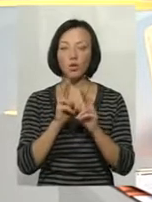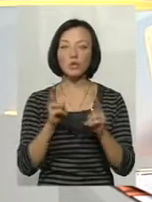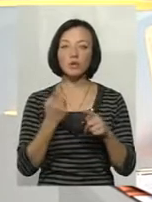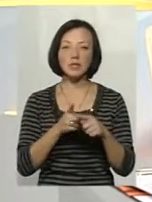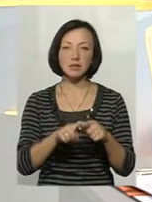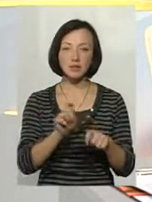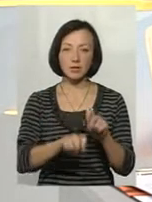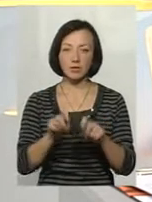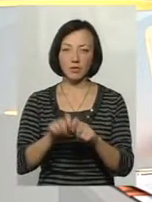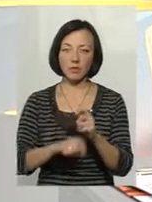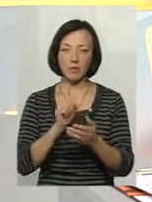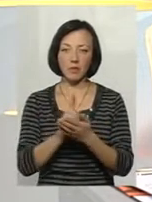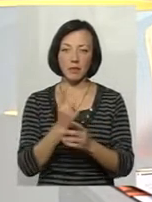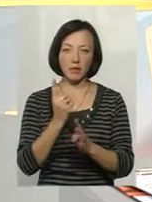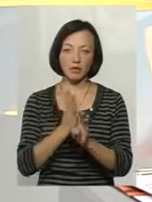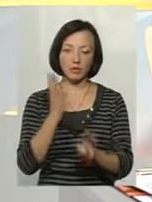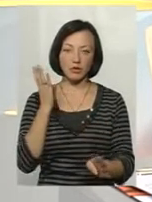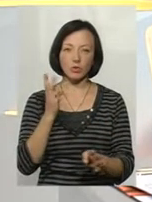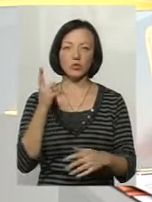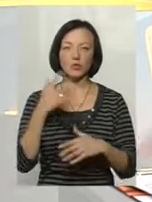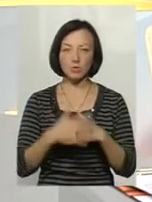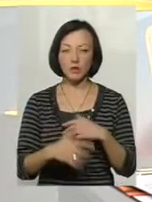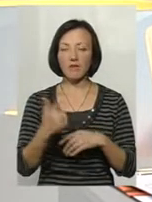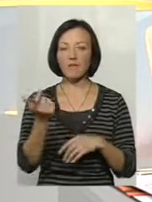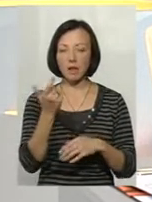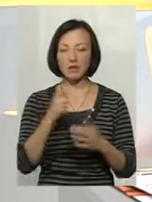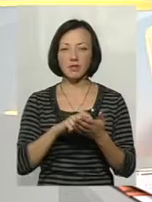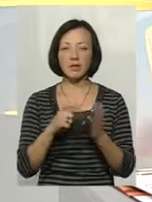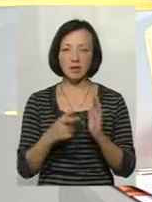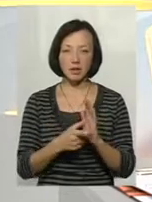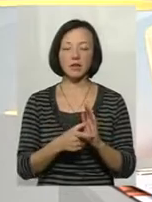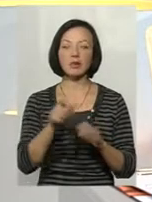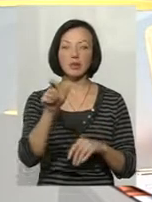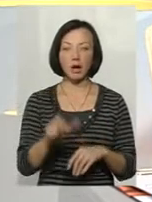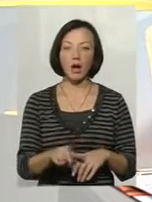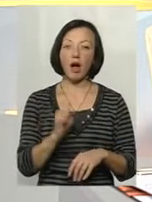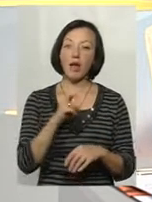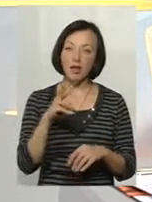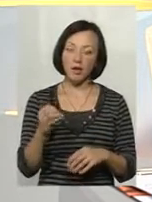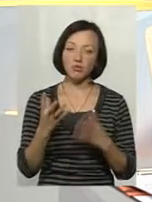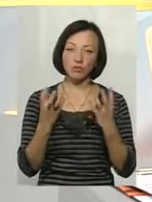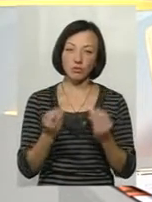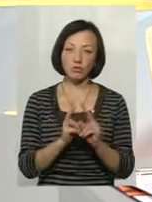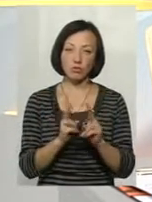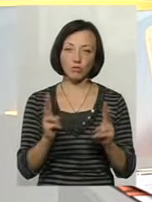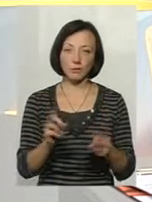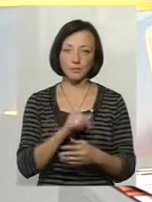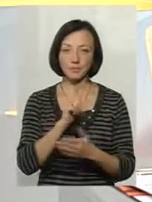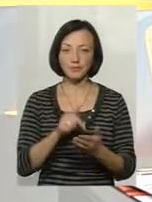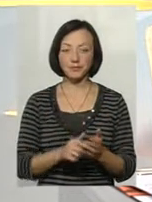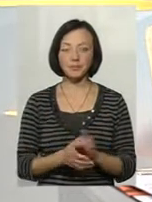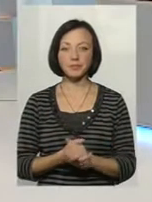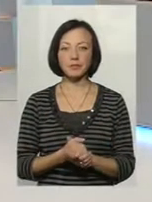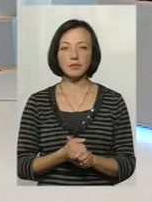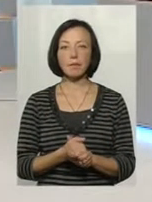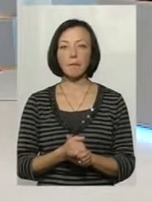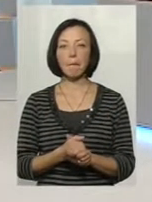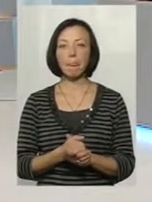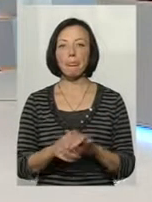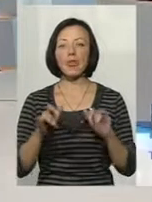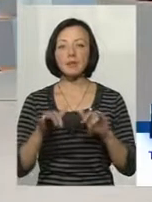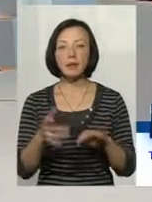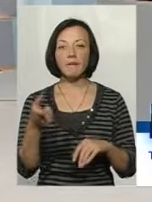має слідкувати насамперед? Зрозуміло, власник квартири, споживач. Але окрім того. Справа в тому, що діючими на